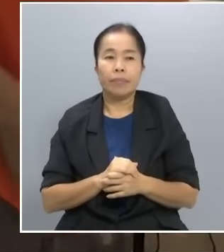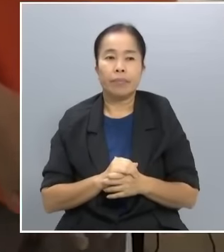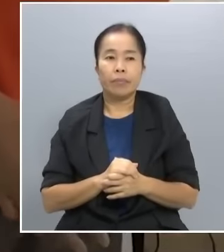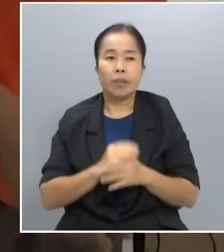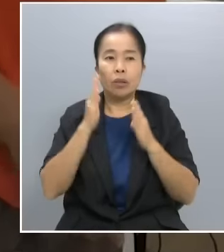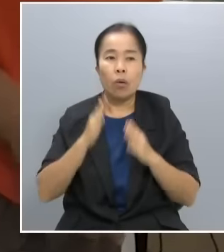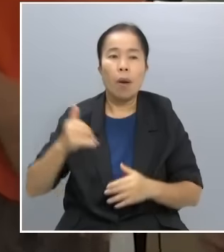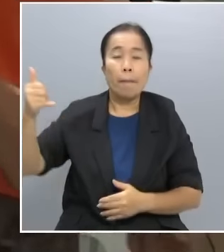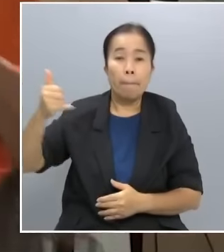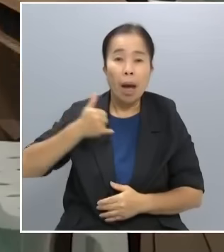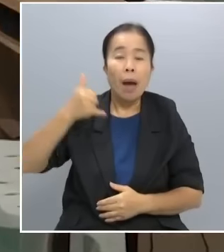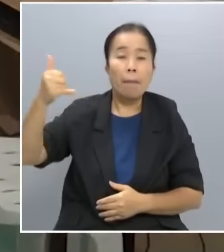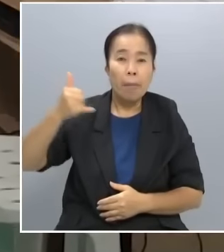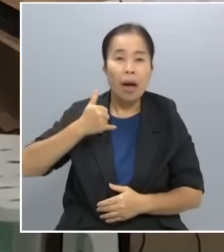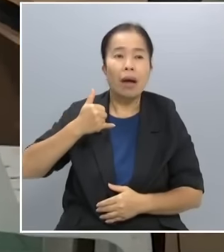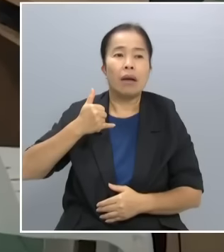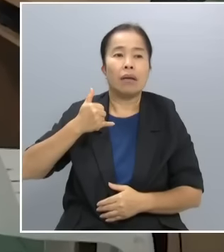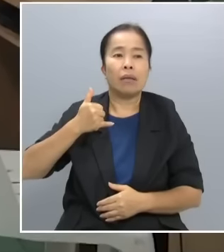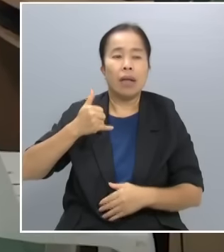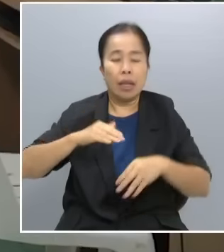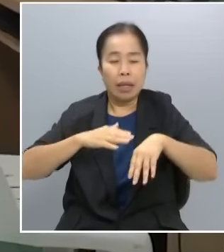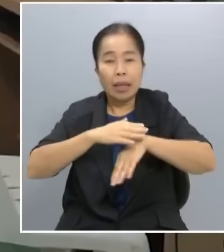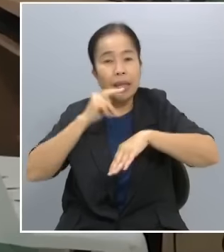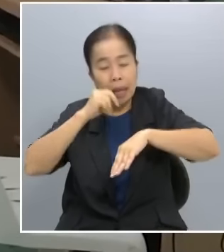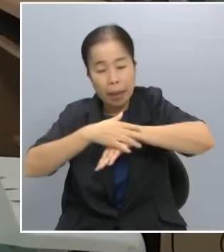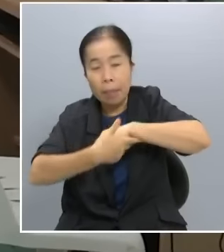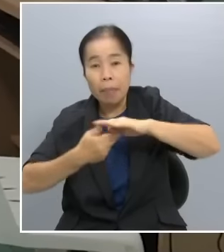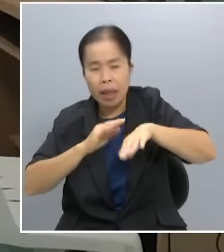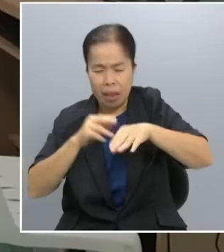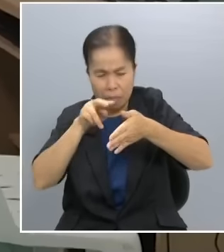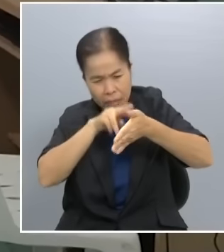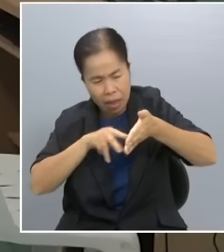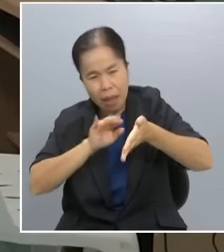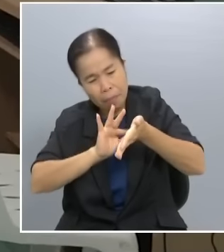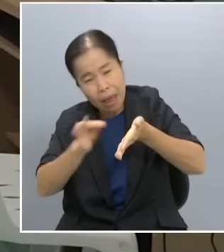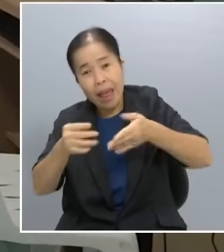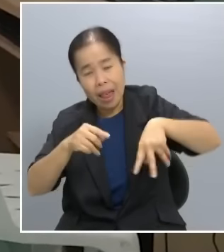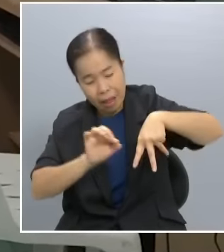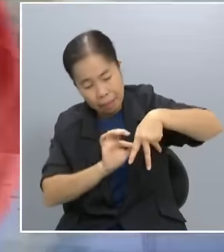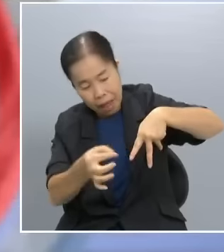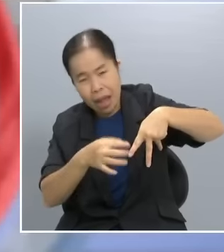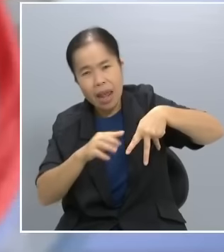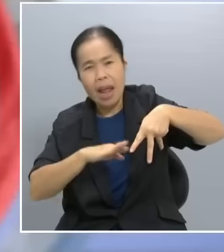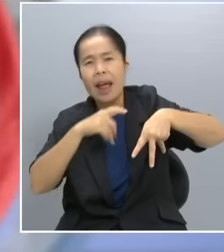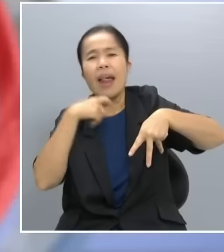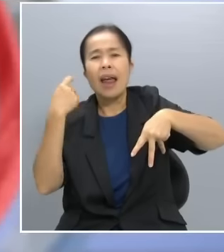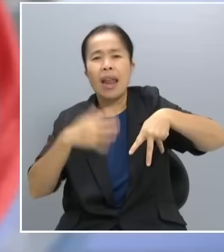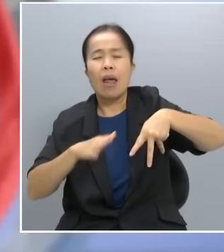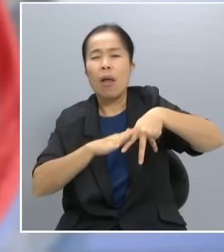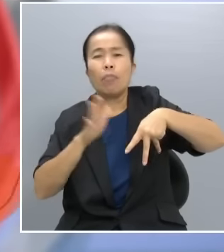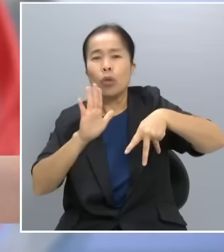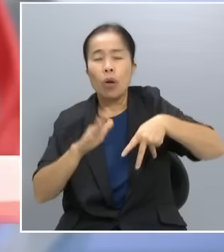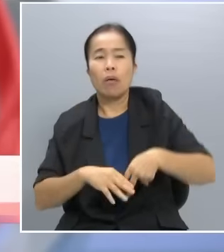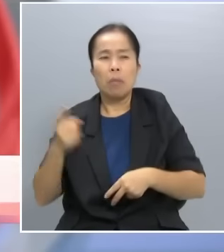ข้เข้ามาขอรับบริการล้างแผลประเมินดูแผลแล้วแผลแห้งดีค่ะก็เลยบอกว่าไม่ต้องล้างเขาจึงบอกว่